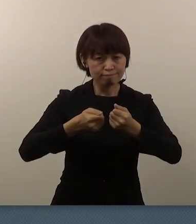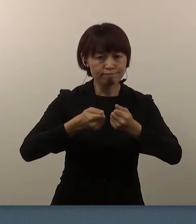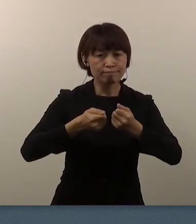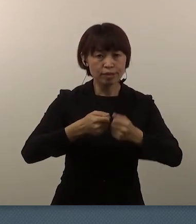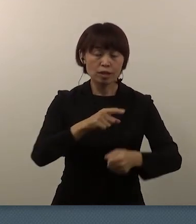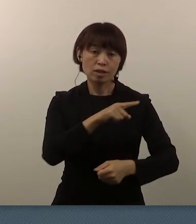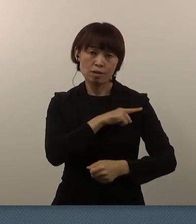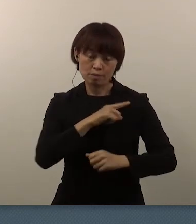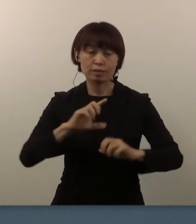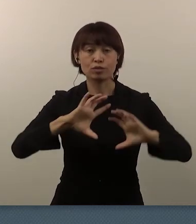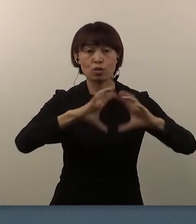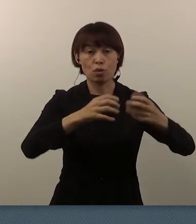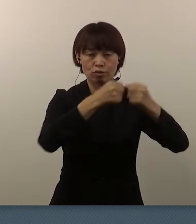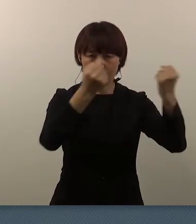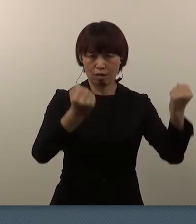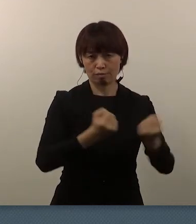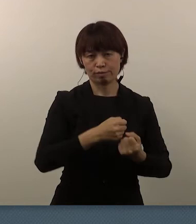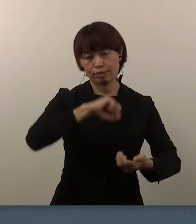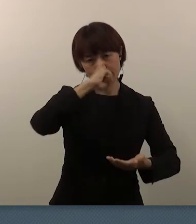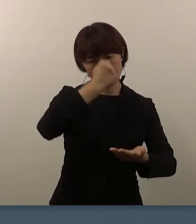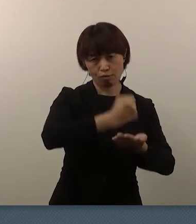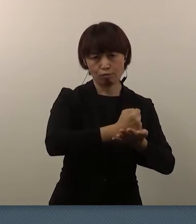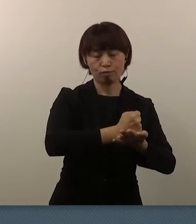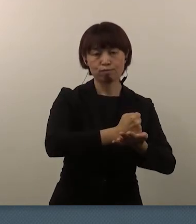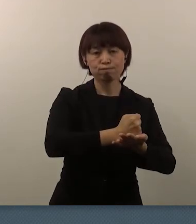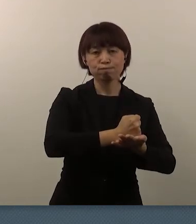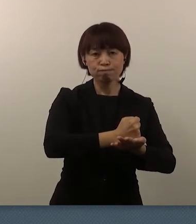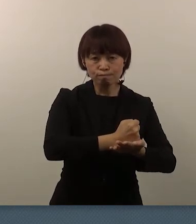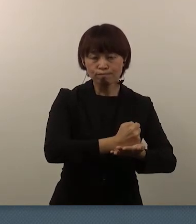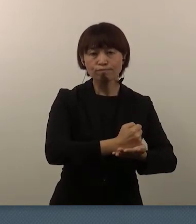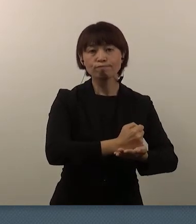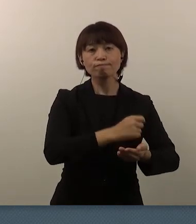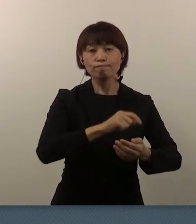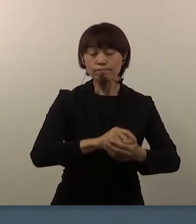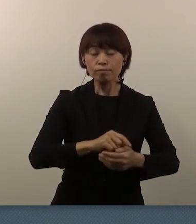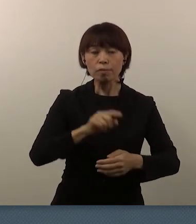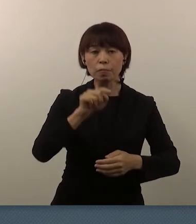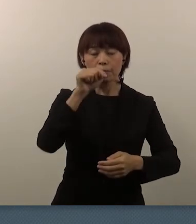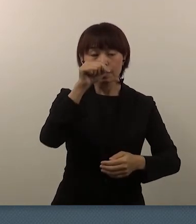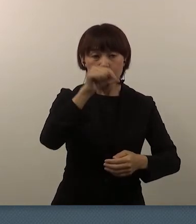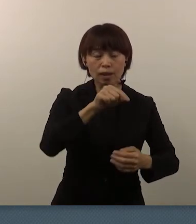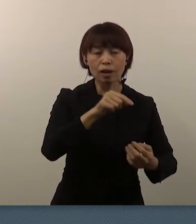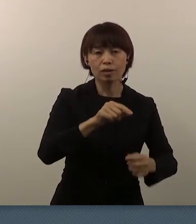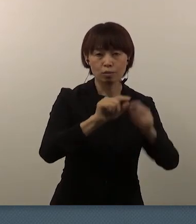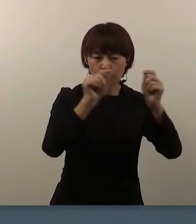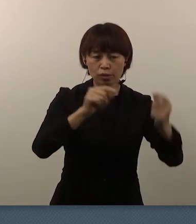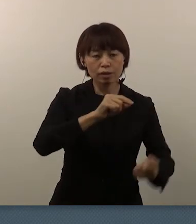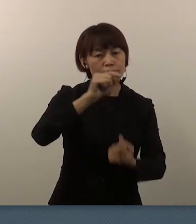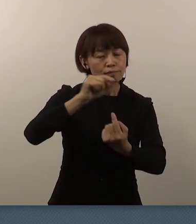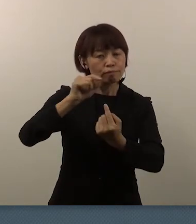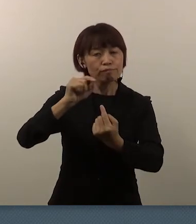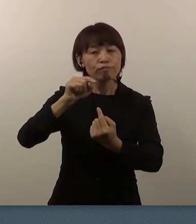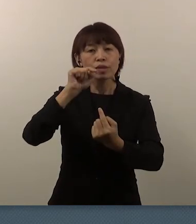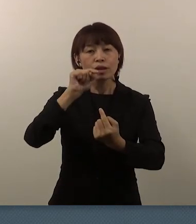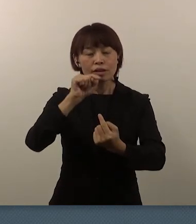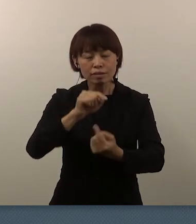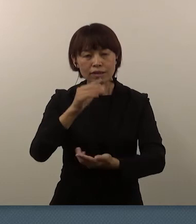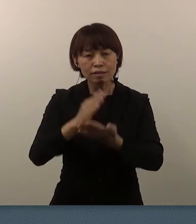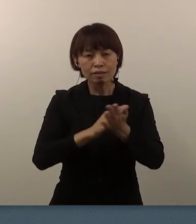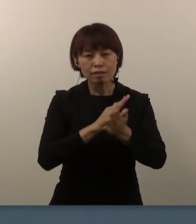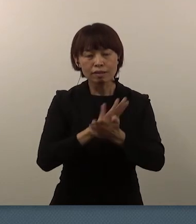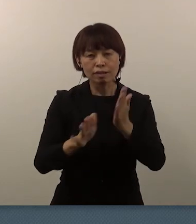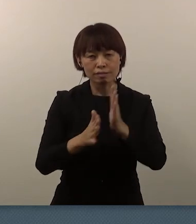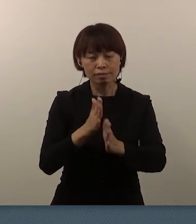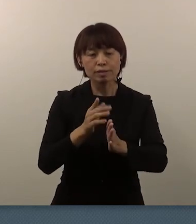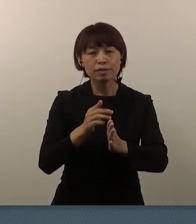はワールドカップを成功に導くといった中で上がってきた問題というものをもう一回整理しながらですね、また業関係者の皆さんと気持ちよく